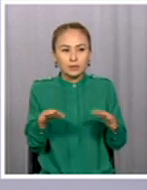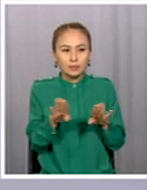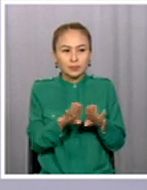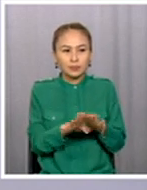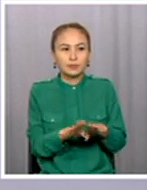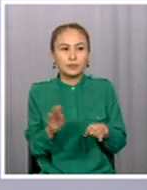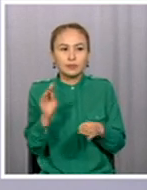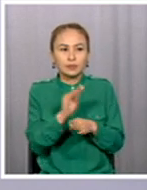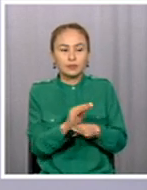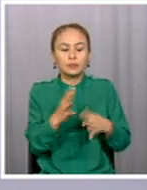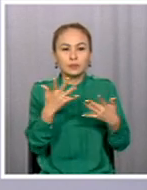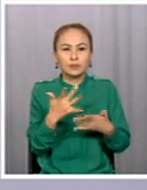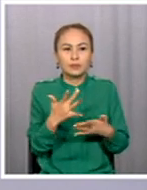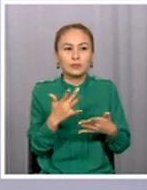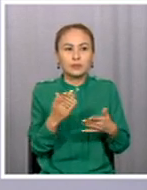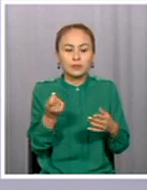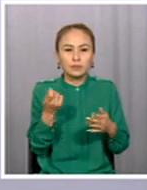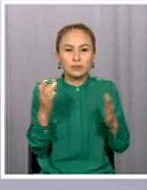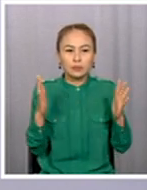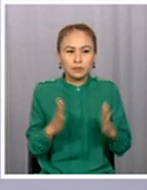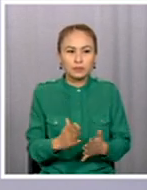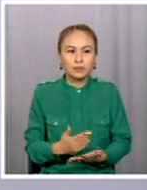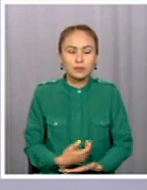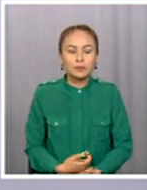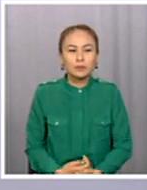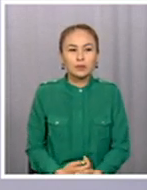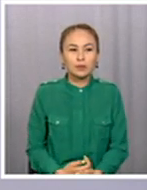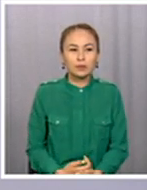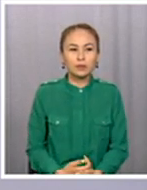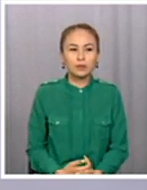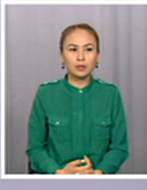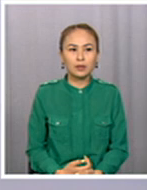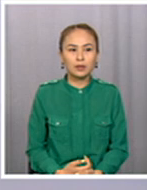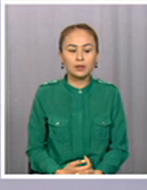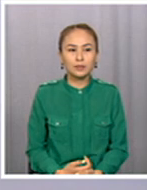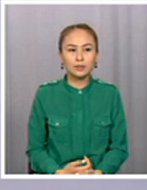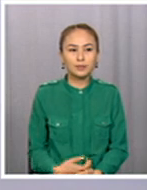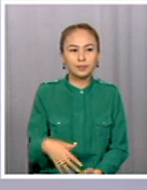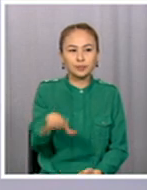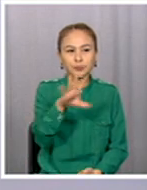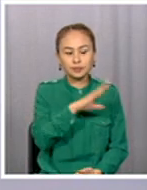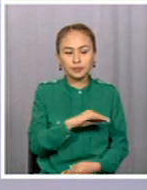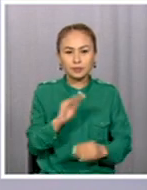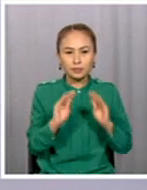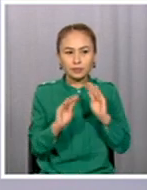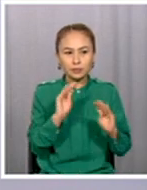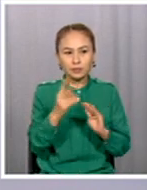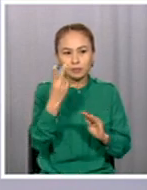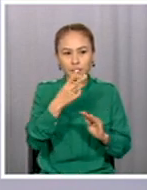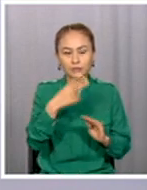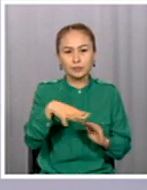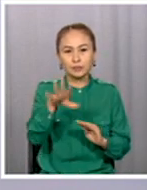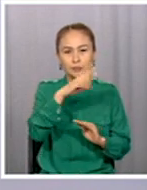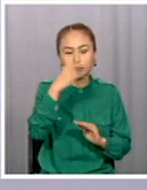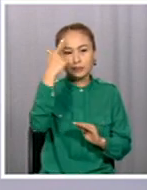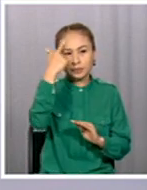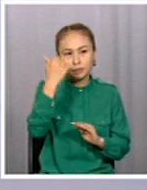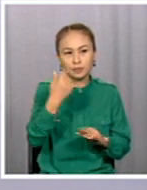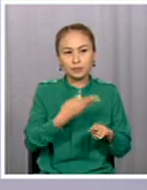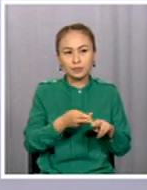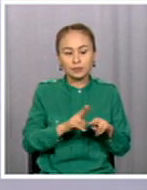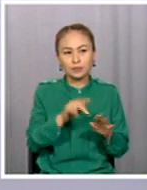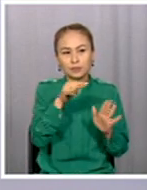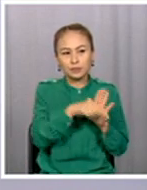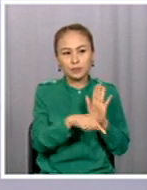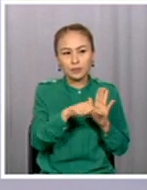салмағынан қанша есе кіші? Олай болса, балар, біз мына барлық қоспаның 20 кг екенін білеміз, және оның ішінде